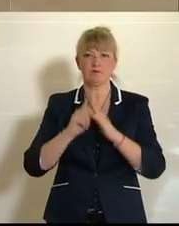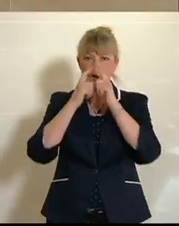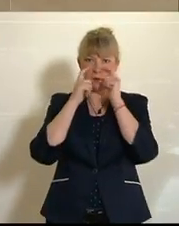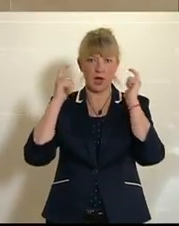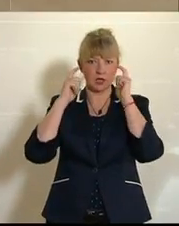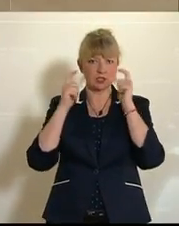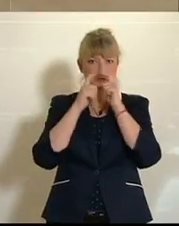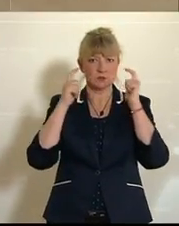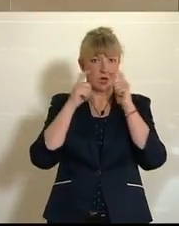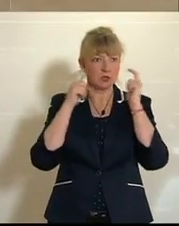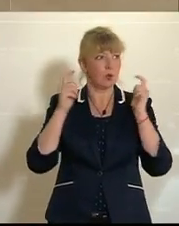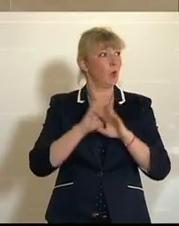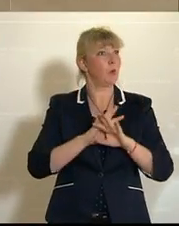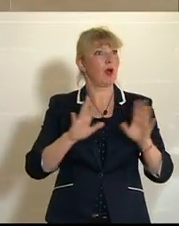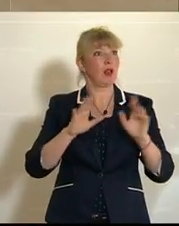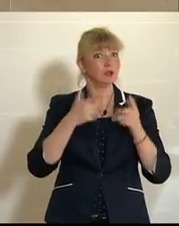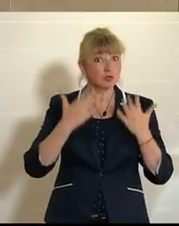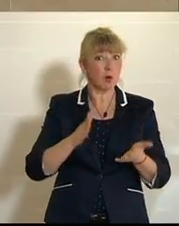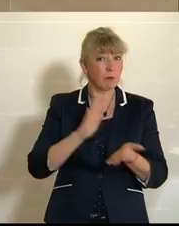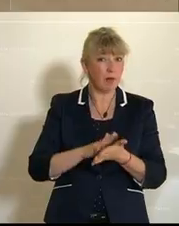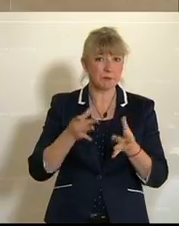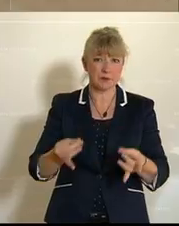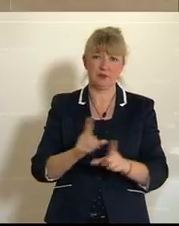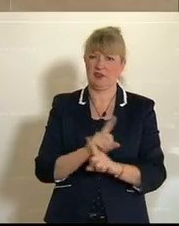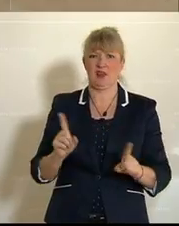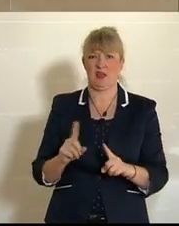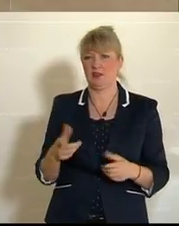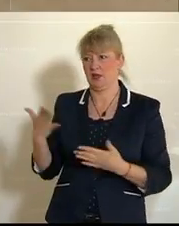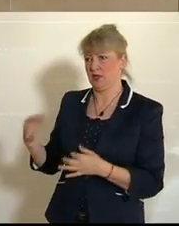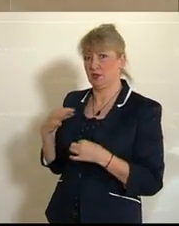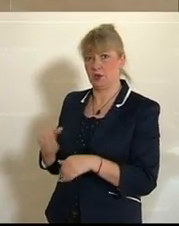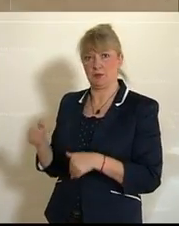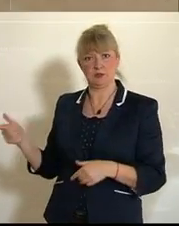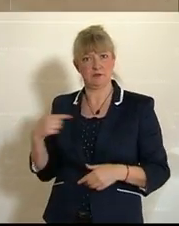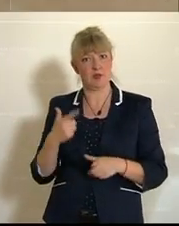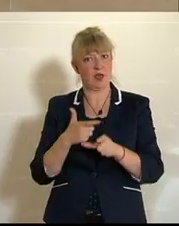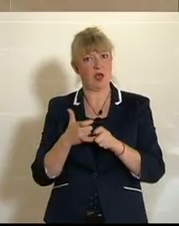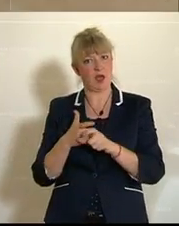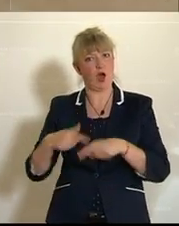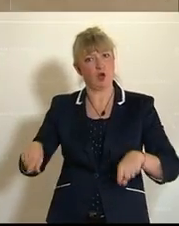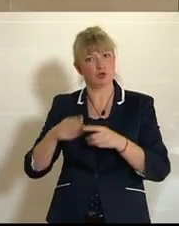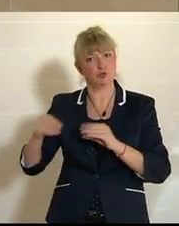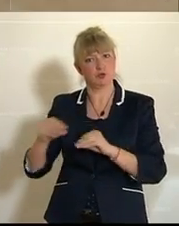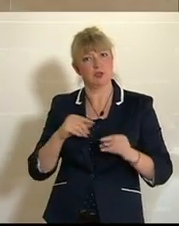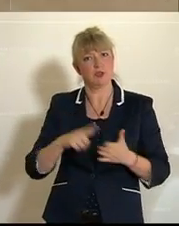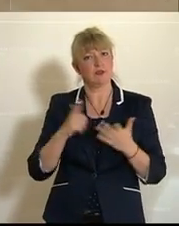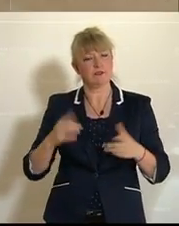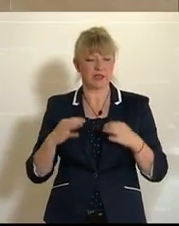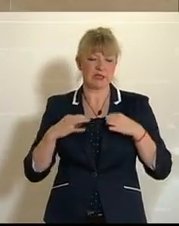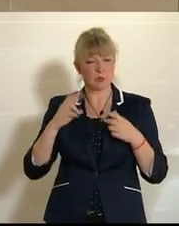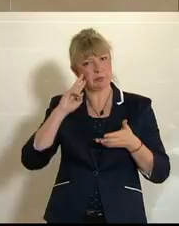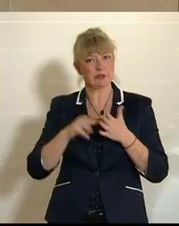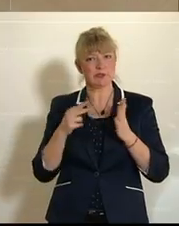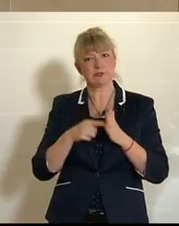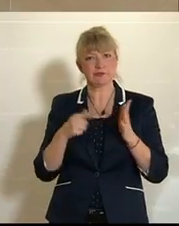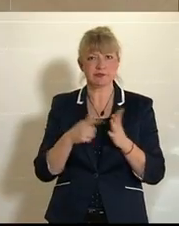Maske darf nicht Gewohnheit werden. Sie als Gesundheitsminister konnten mir im Ausschuss zu den Gesundheitsbedingungen zum Schutz der Arbeitnehmer